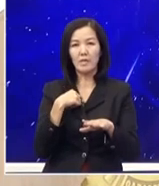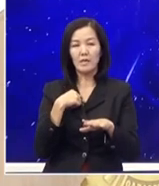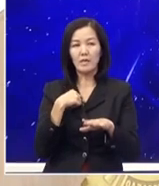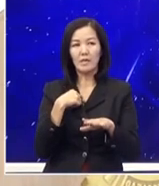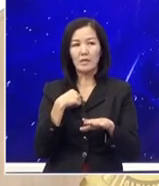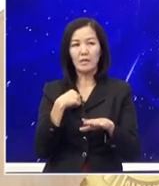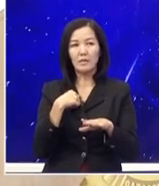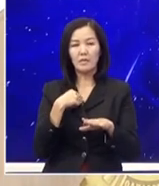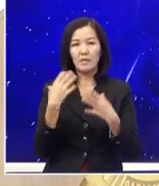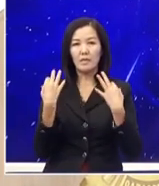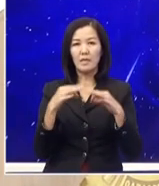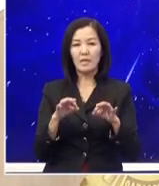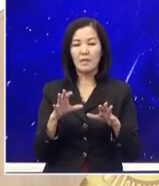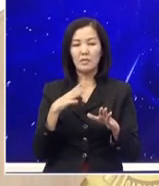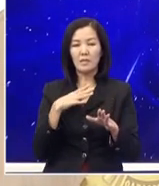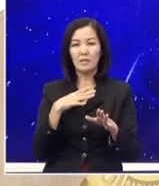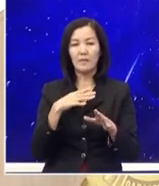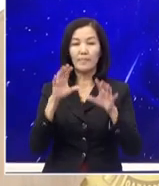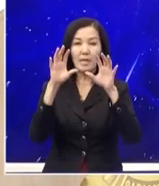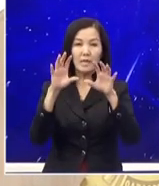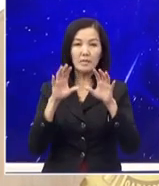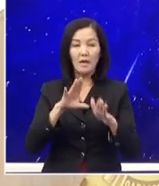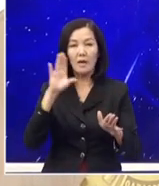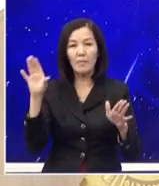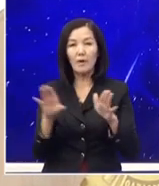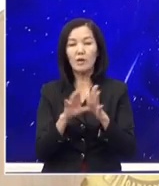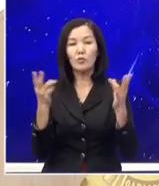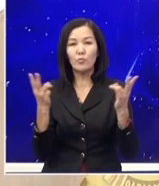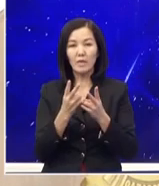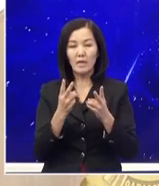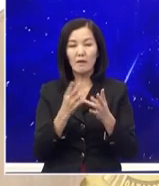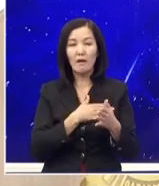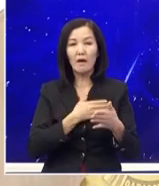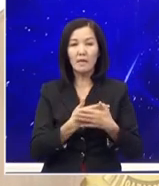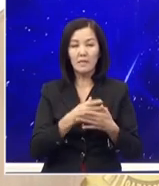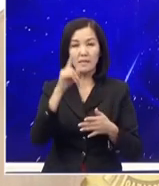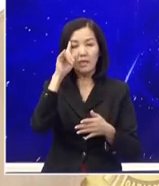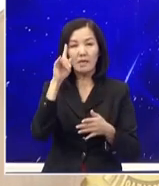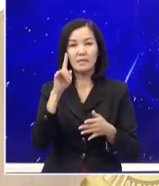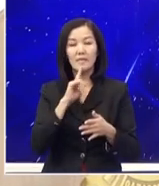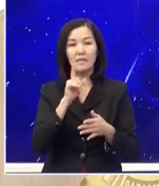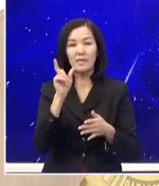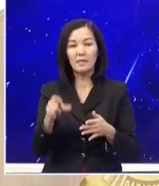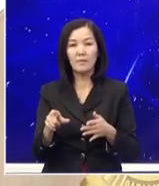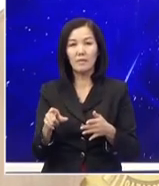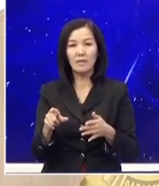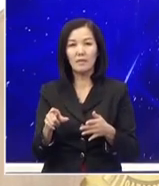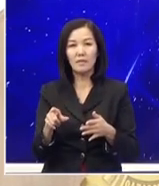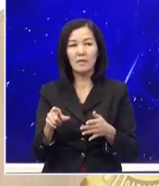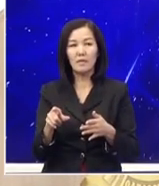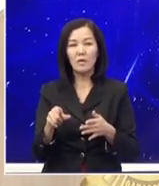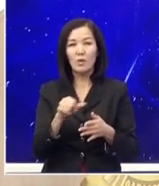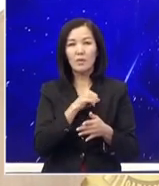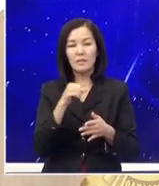үстемдігін құрметтейтін, заң үстемдігінің орындалуына атсалысатын Қазақстан азаматы ретінде өзімнің өтінішімді бердім